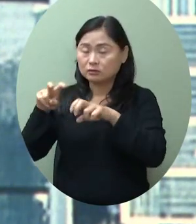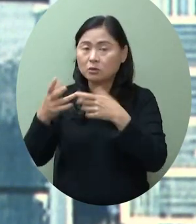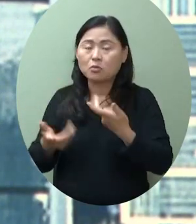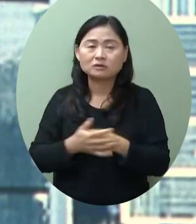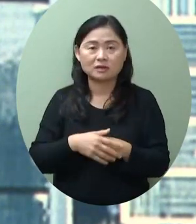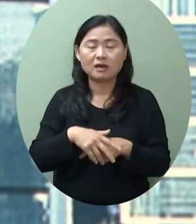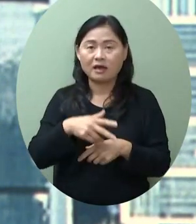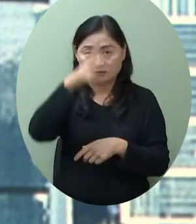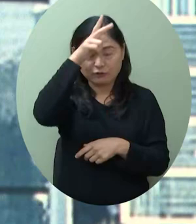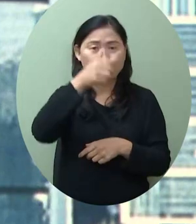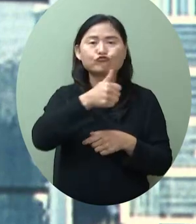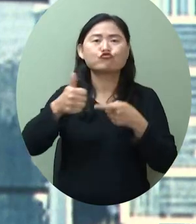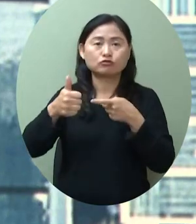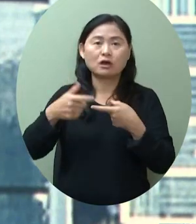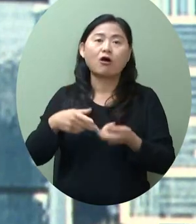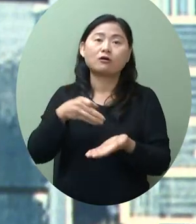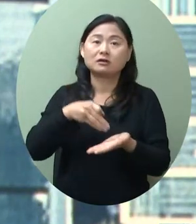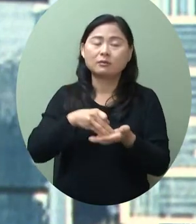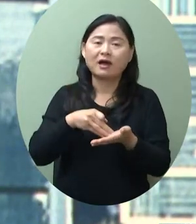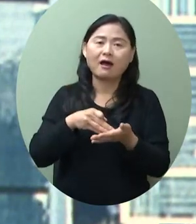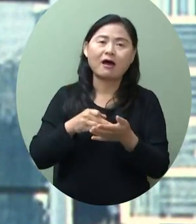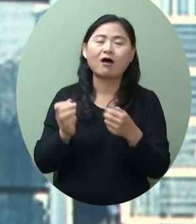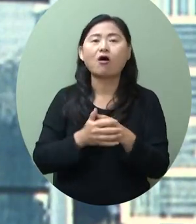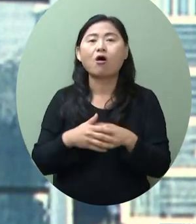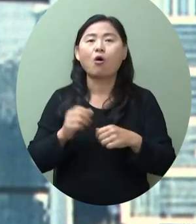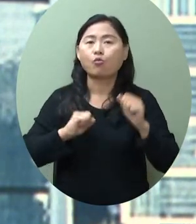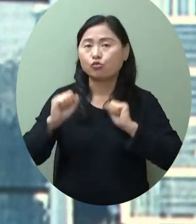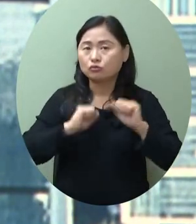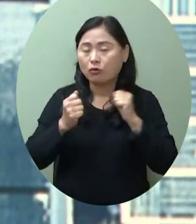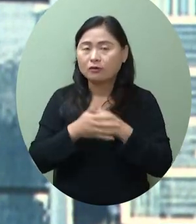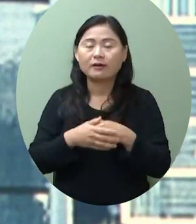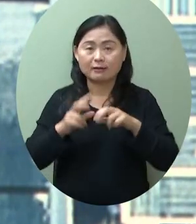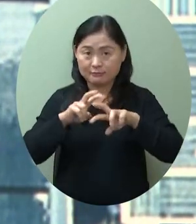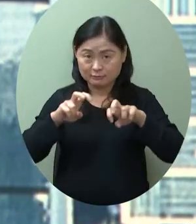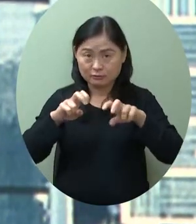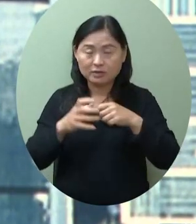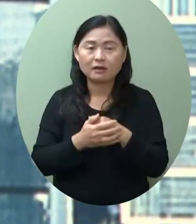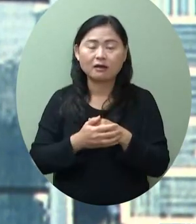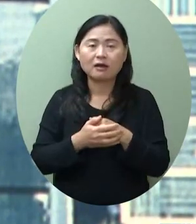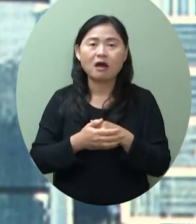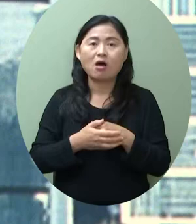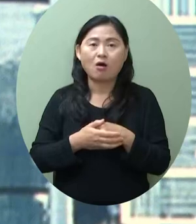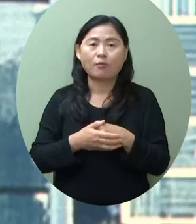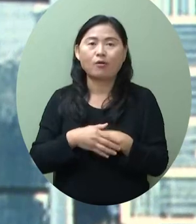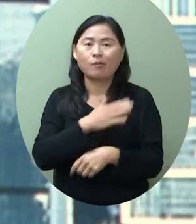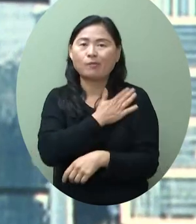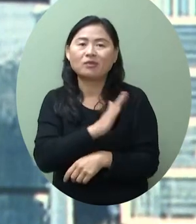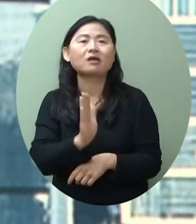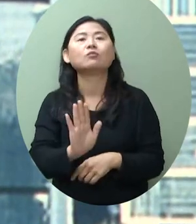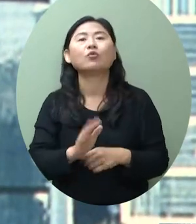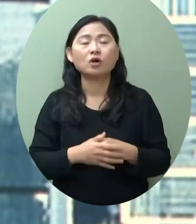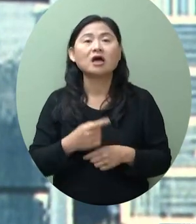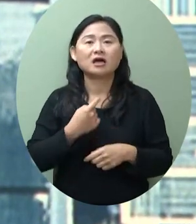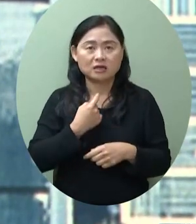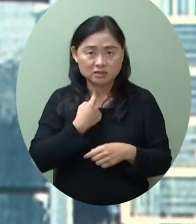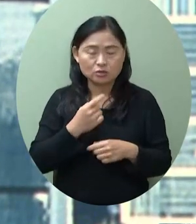員就住出席呢個宴會嘅調查咧，係不會不了了之嘅，因為社會係需